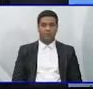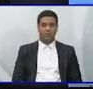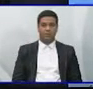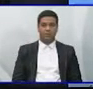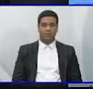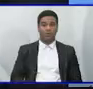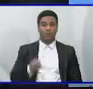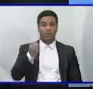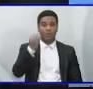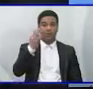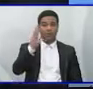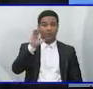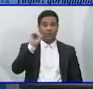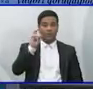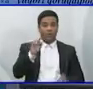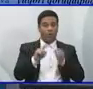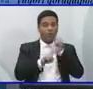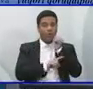kuzatishimiz mumkin.